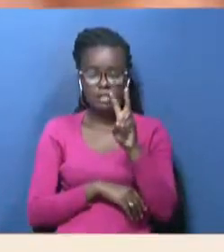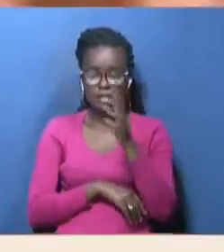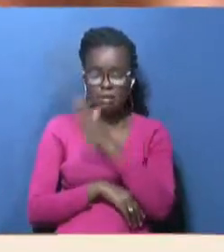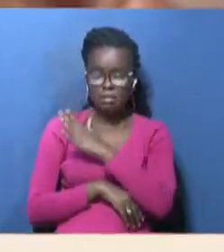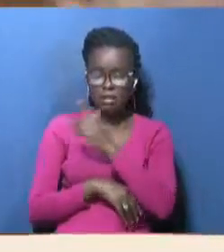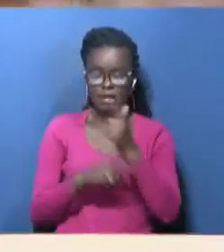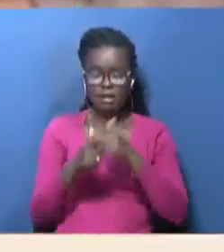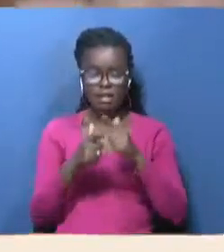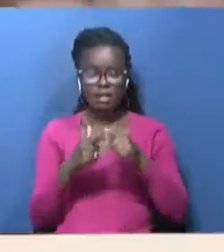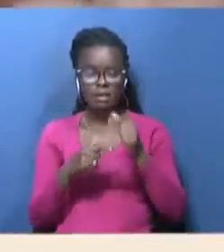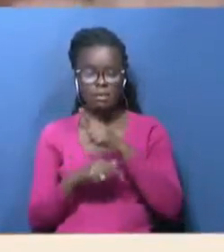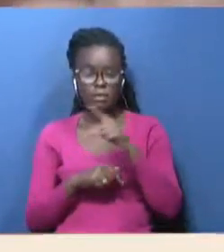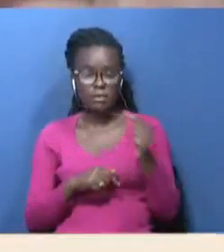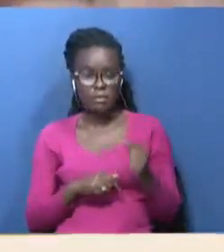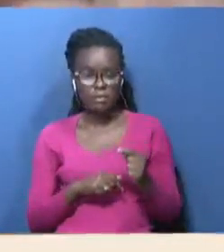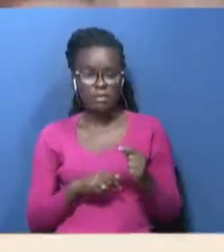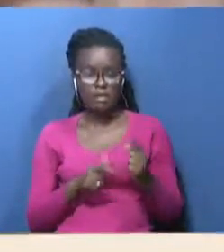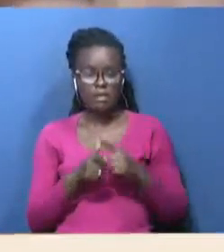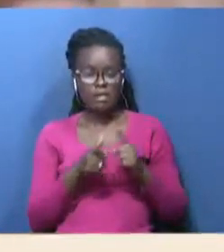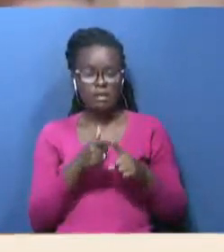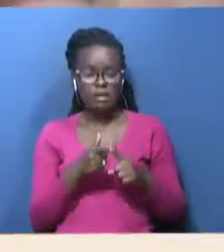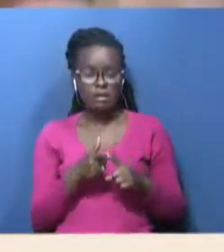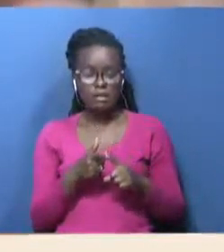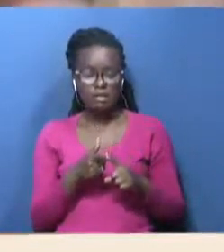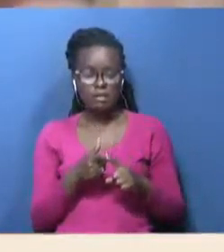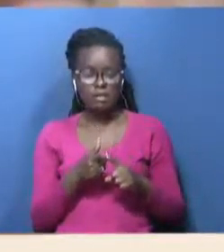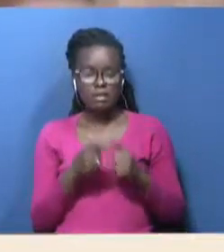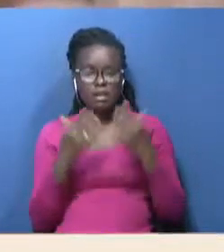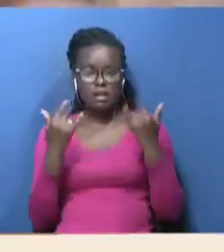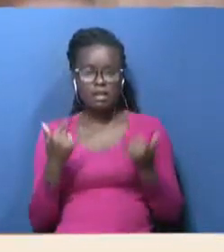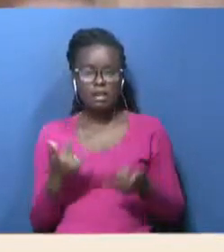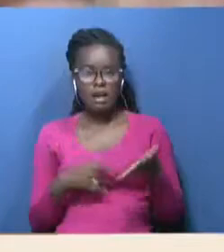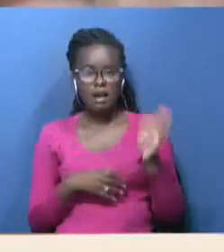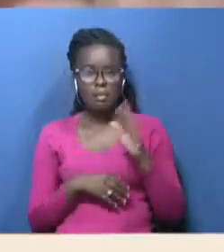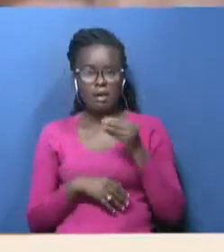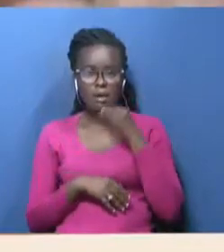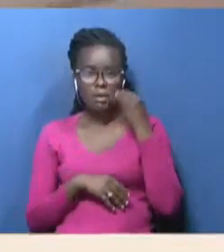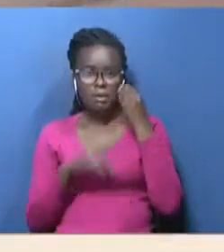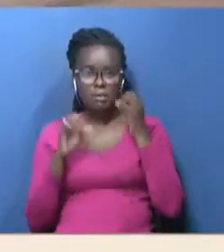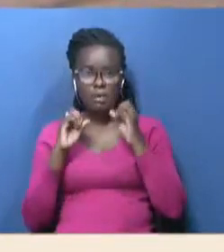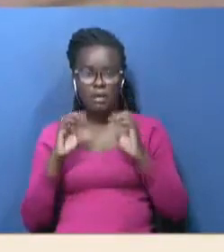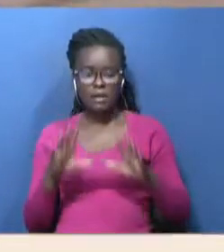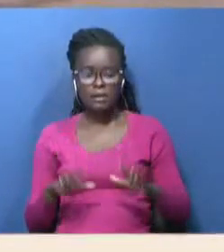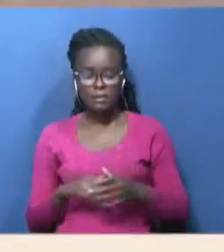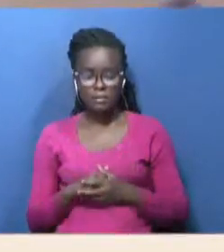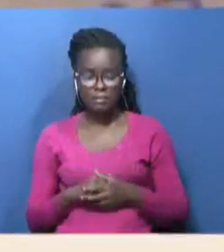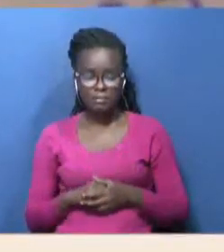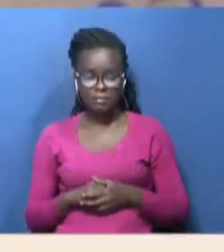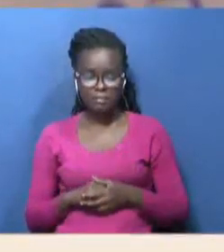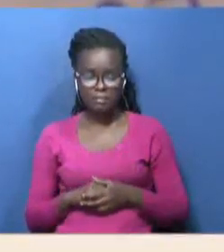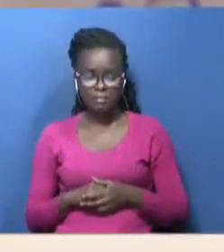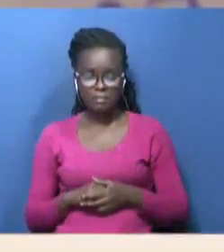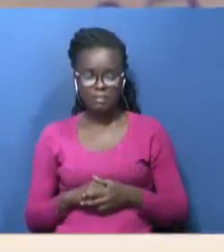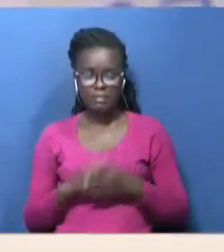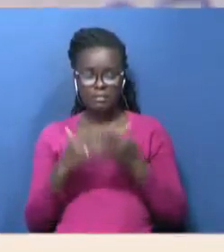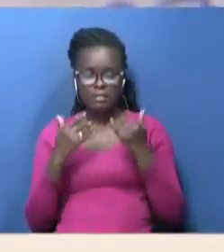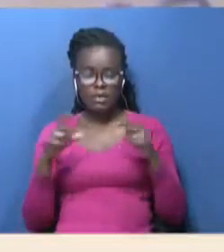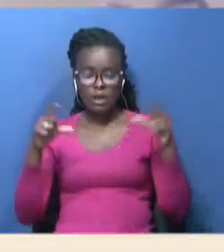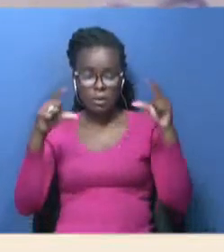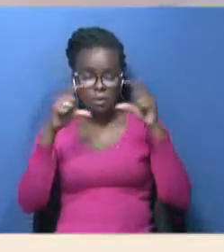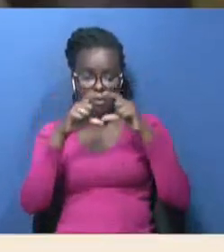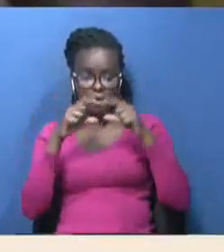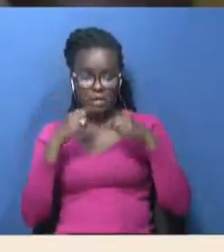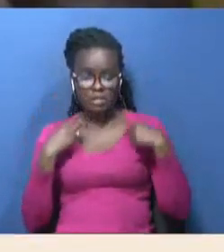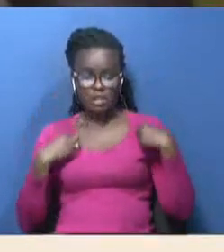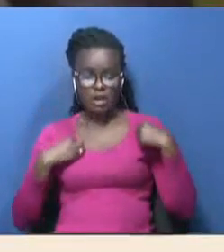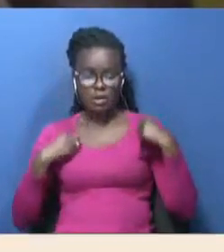kisha wakaenda. Walipoenda mpaka sai sijaona watoto. Rĩu mbica ciao,